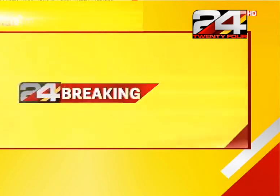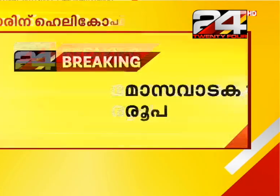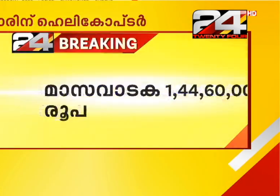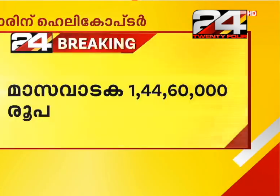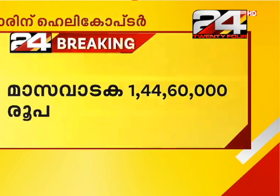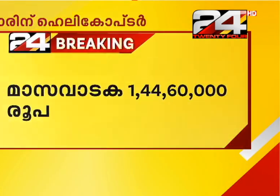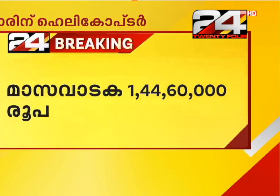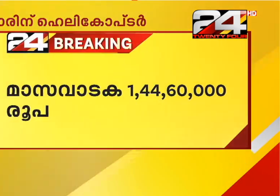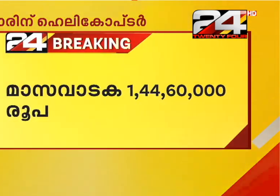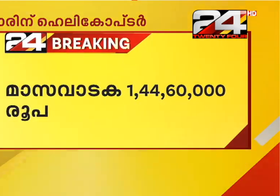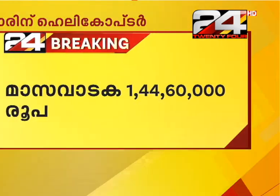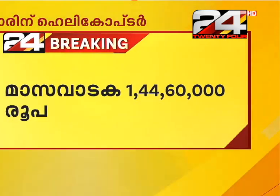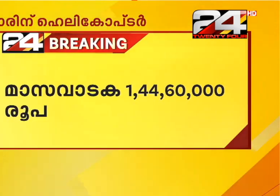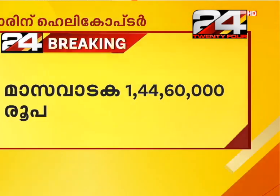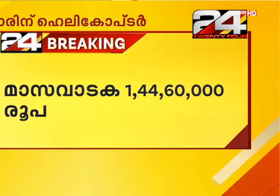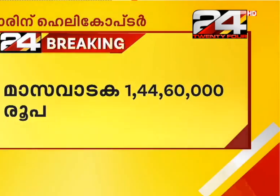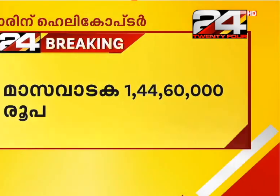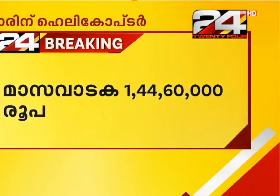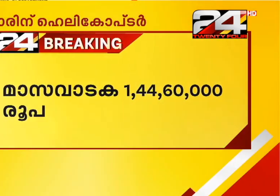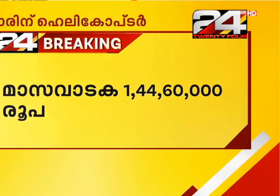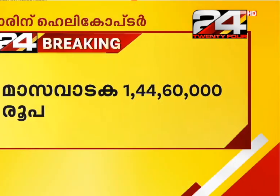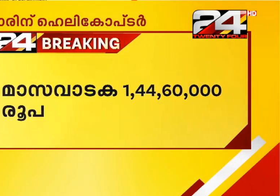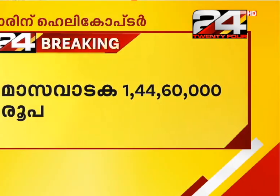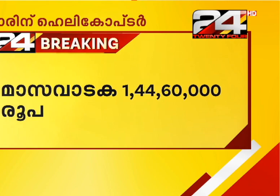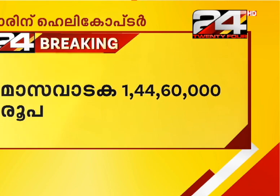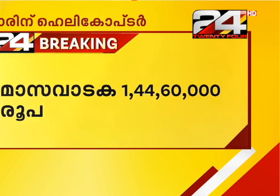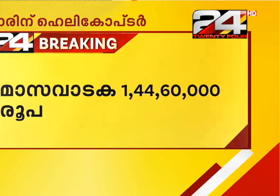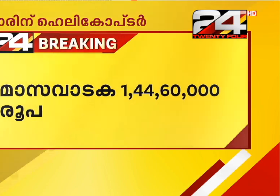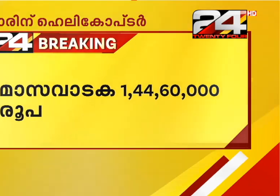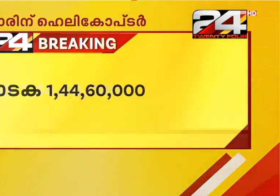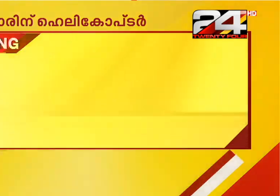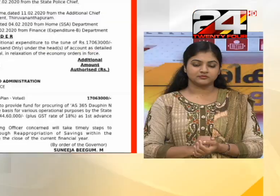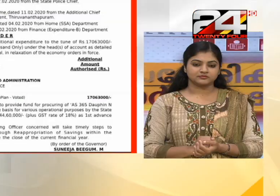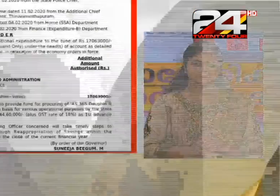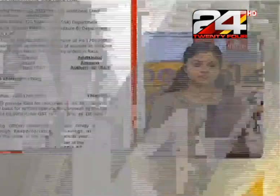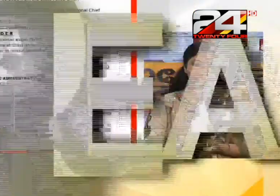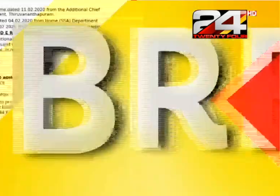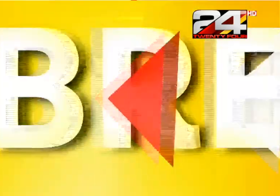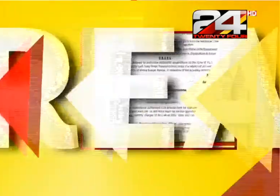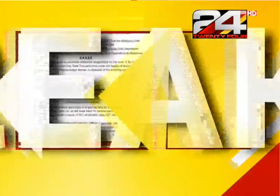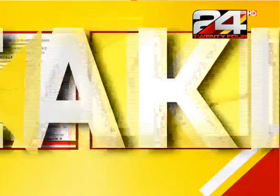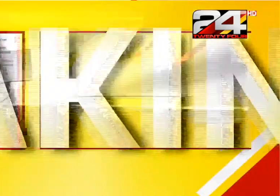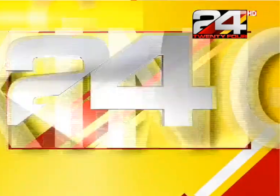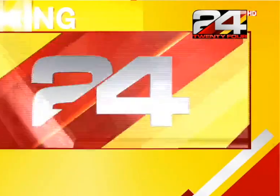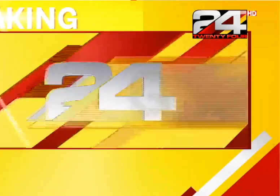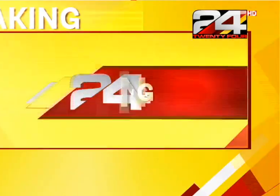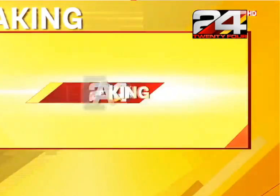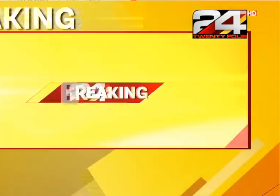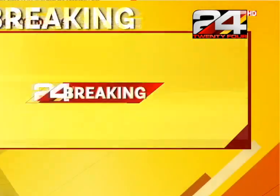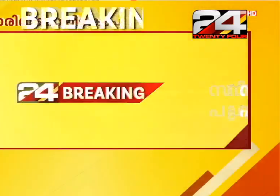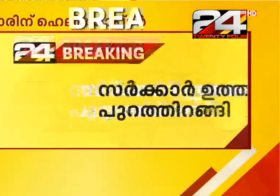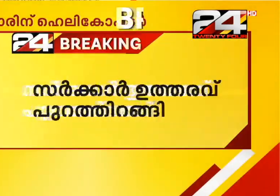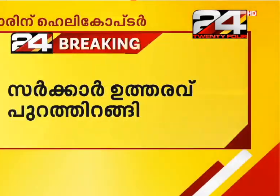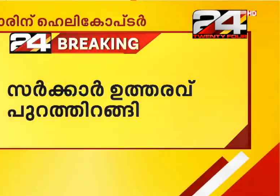ഇതുപോലെ ഹെലികോപ്റ്ററുകൾ വാടകയ്ക്കെടുക്കുന്നത്. ഇപ്പോൾ ഇത്തരത്തിലൊരു ഉത്തരവിറങ്ങിയപ്പോൾ ഇത് ഏതൊക്കെ ആവശ്യങ്ങൾക്ക് ഉപയോഗിക്കാനാണെന്ന